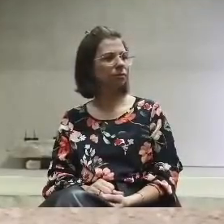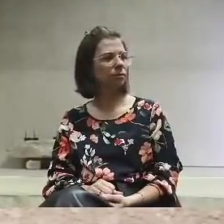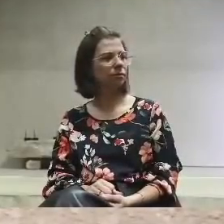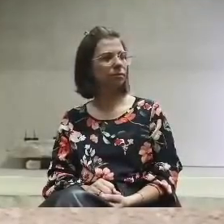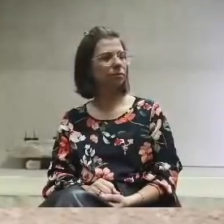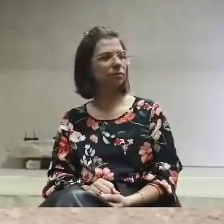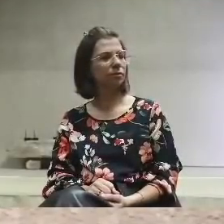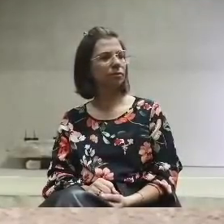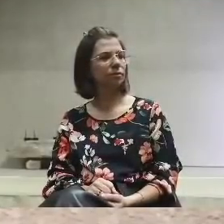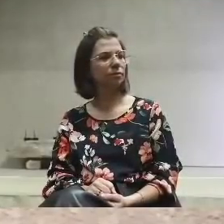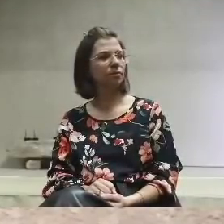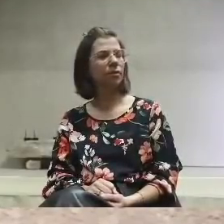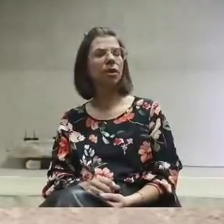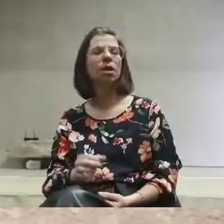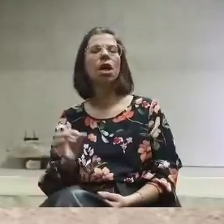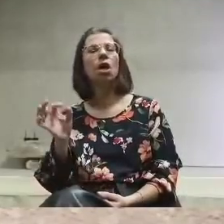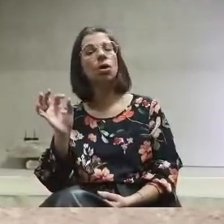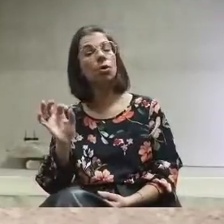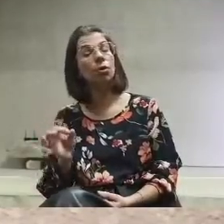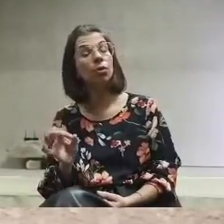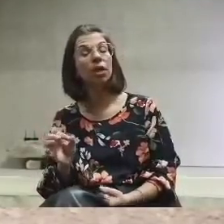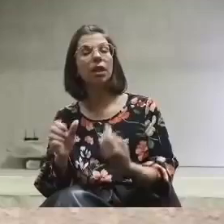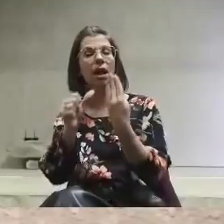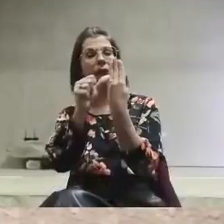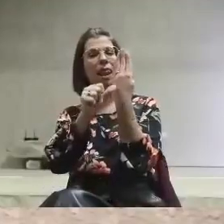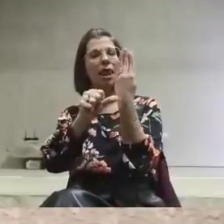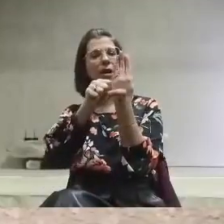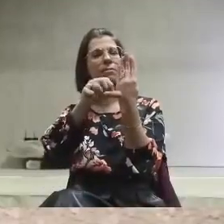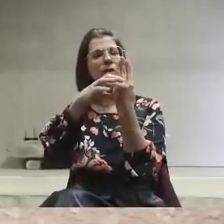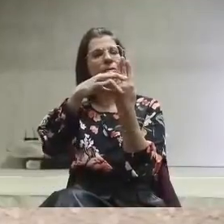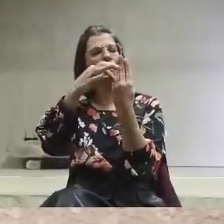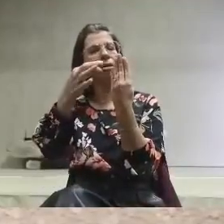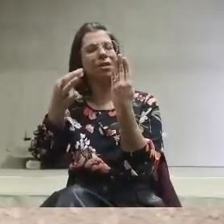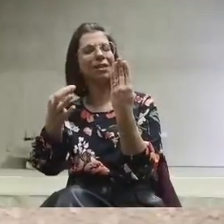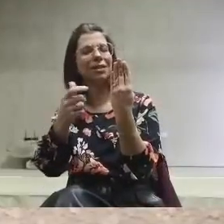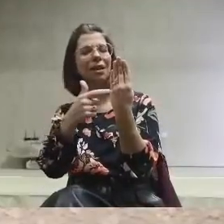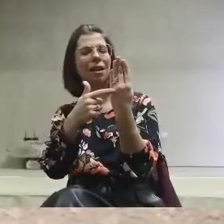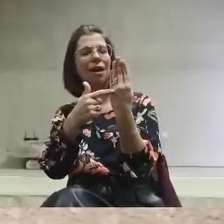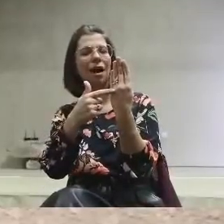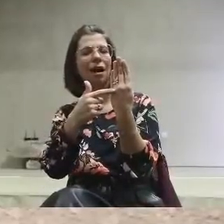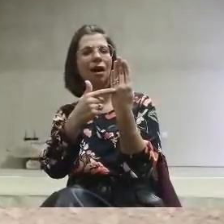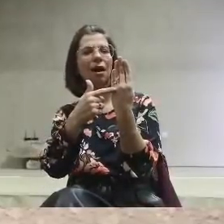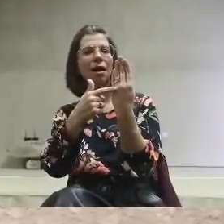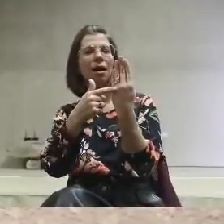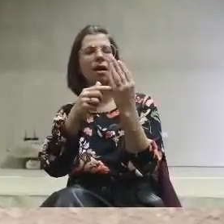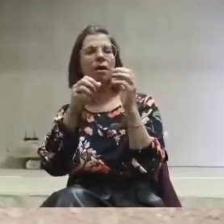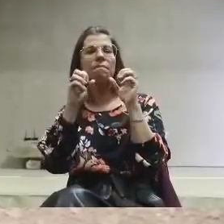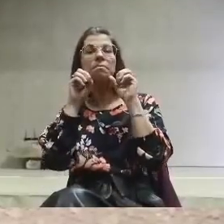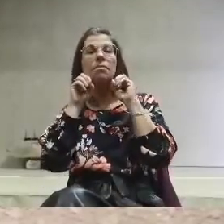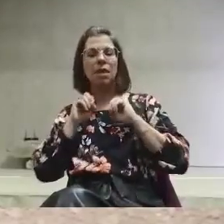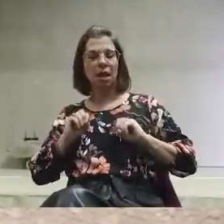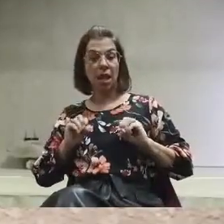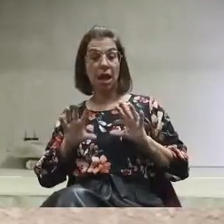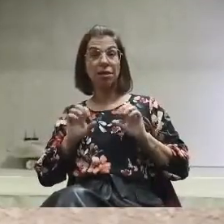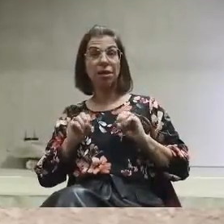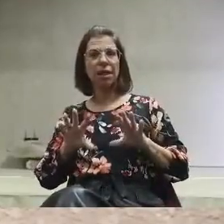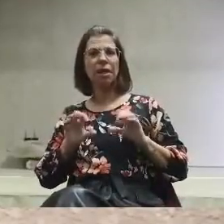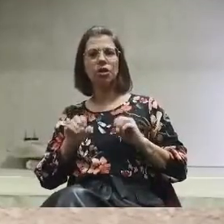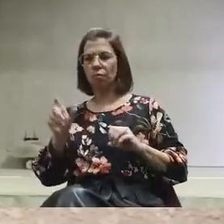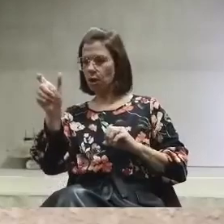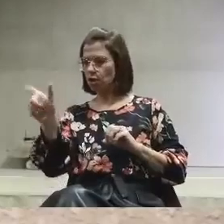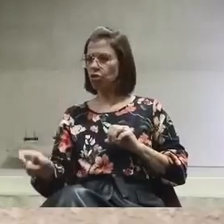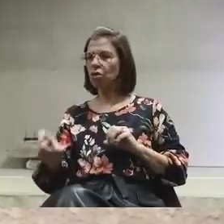prédication de la croix, qui est pour nous qui sommes sauvés, une puissance de Dieu. Et en quoi est-ce